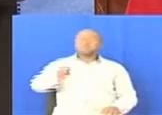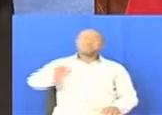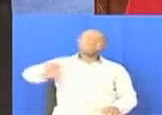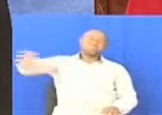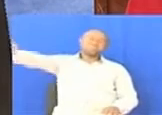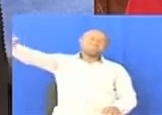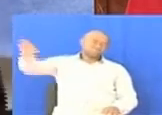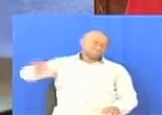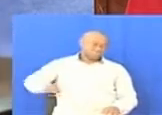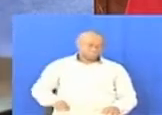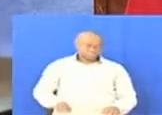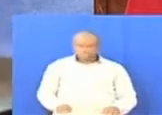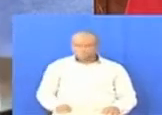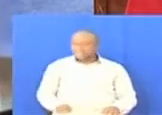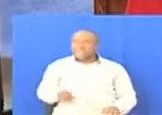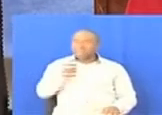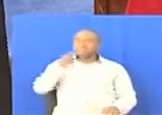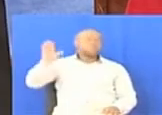alikataa kufuata kwao,